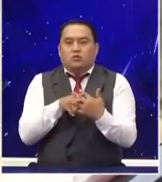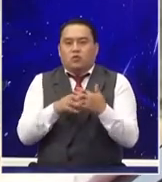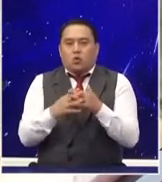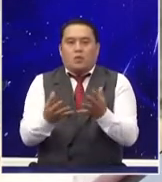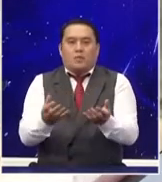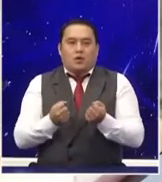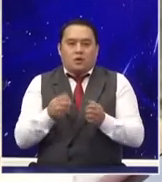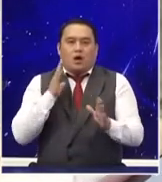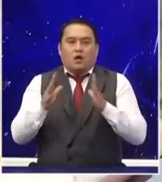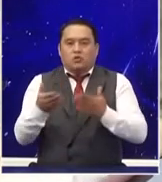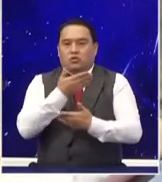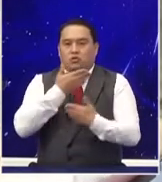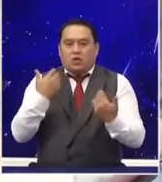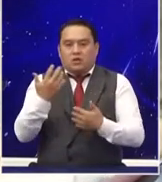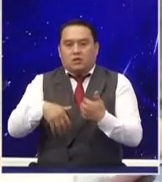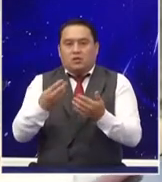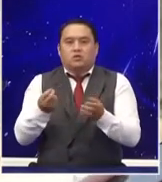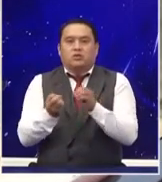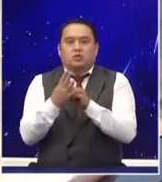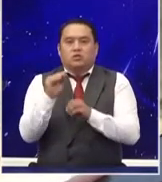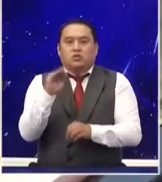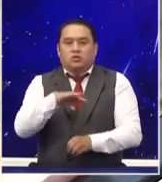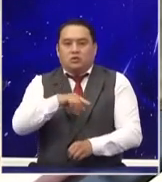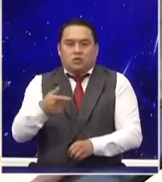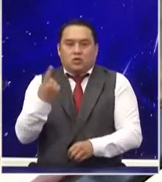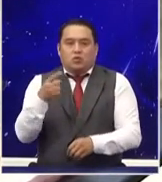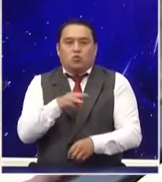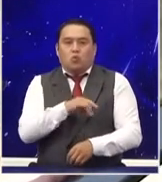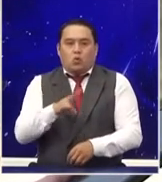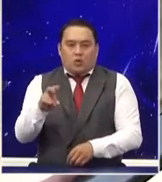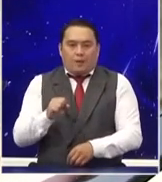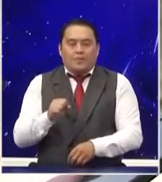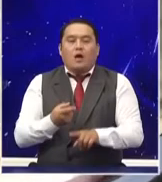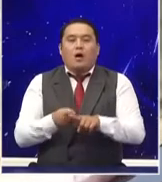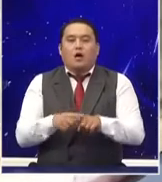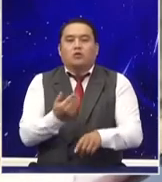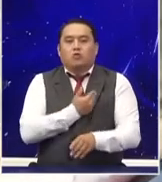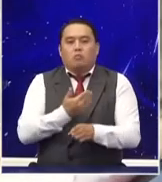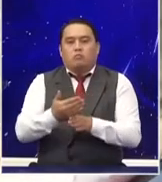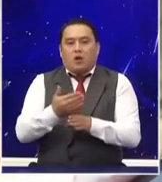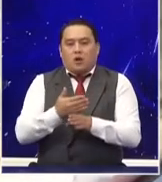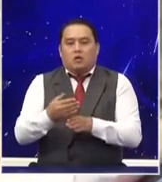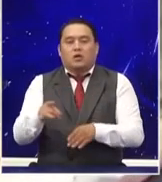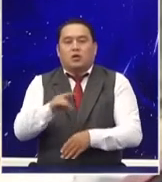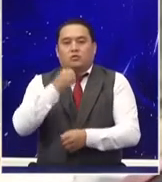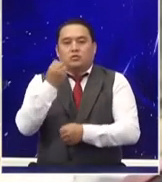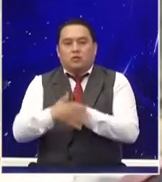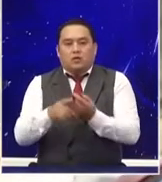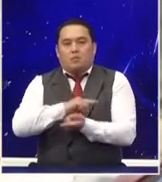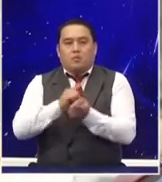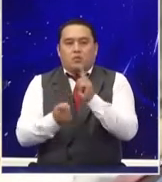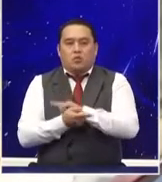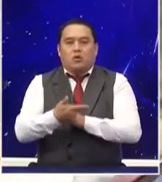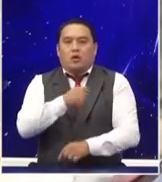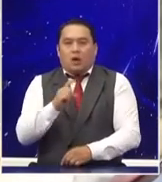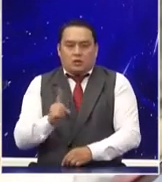берет. Ажиотажа нет. Средняя цена 14 тысяч тенге за тонну. Хотелось бы отметить, что постепенно жители райцентра переходят на природный